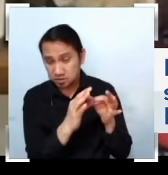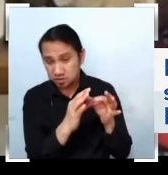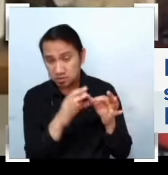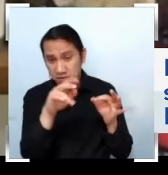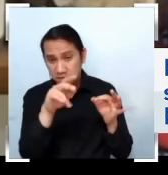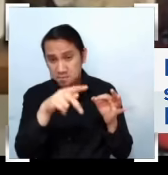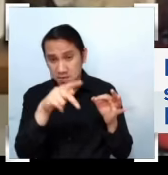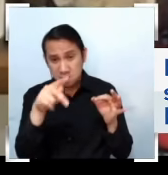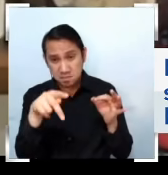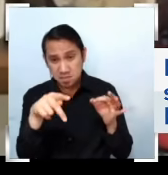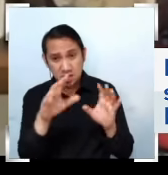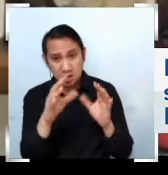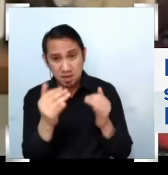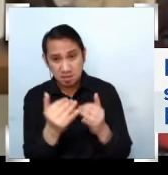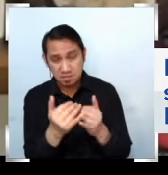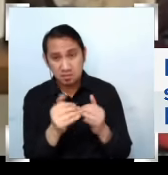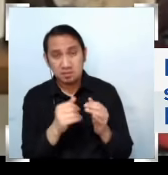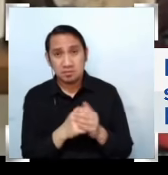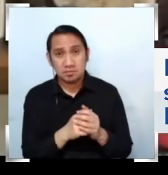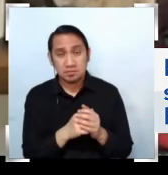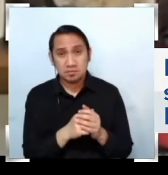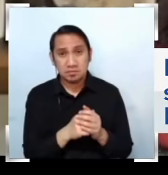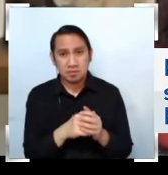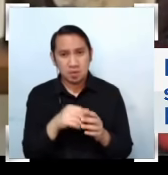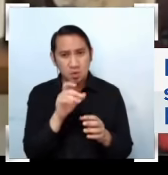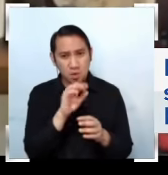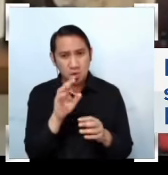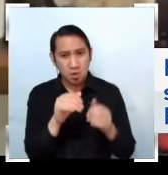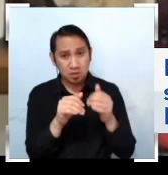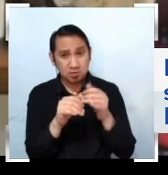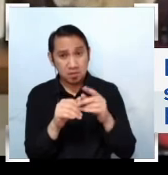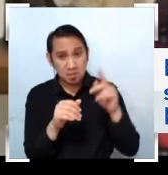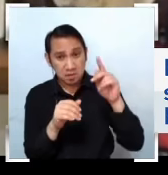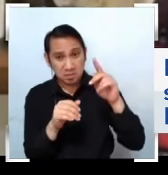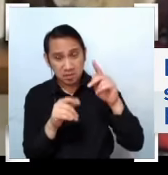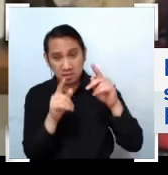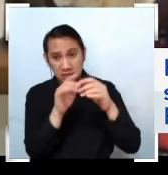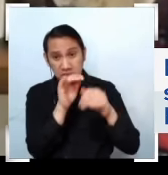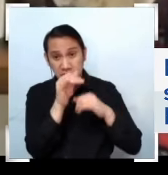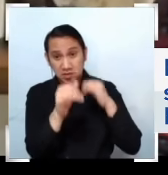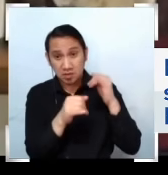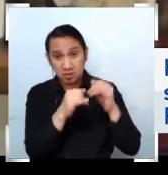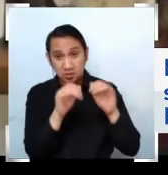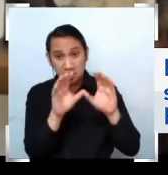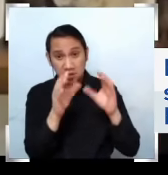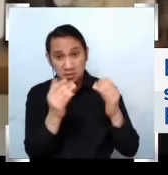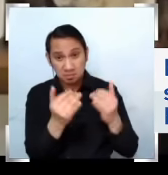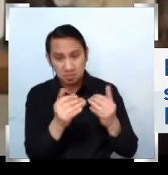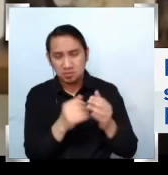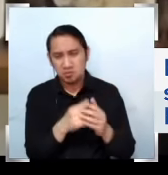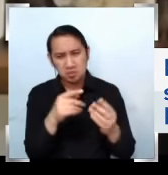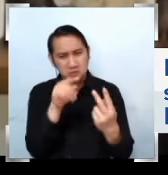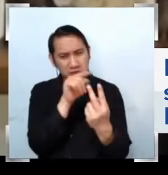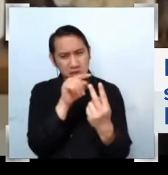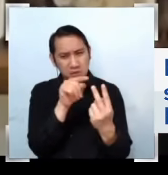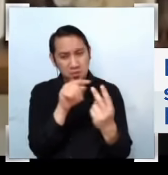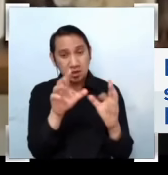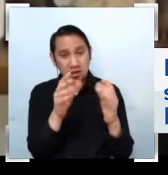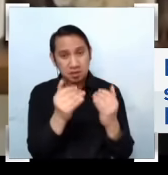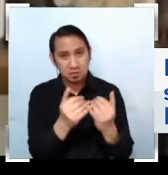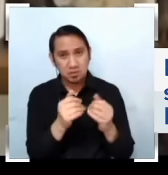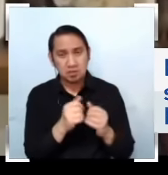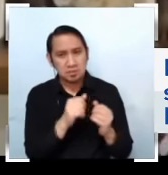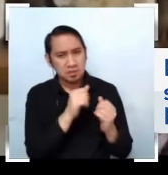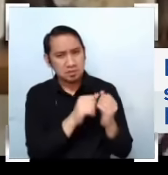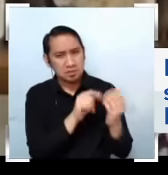or yung mother company nito na Pharmaly International. Pero sigurado sa lahat ng mga personaheng ito, siya na